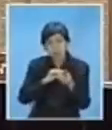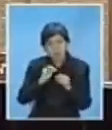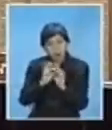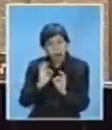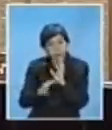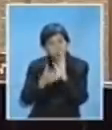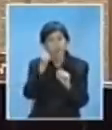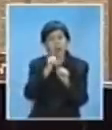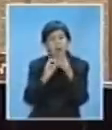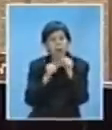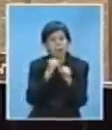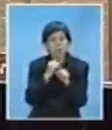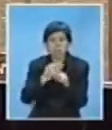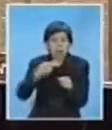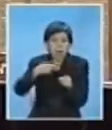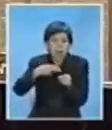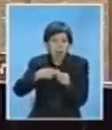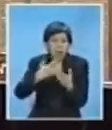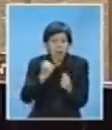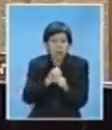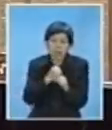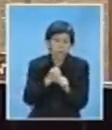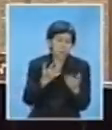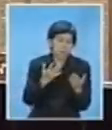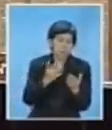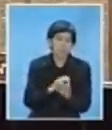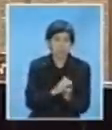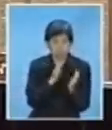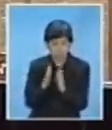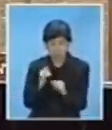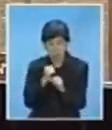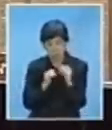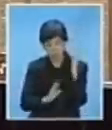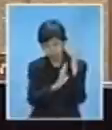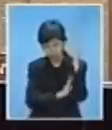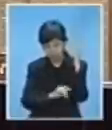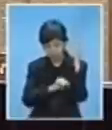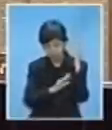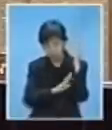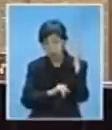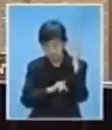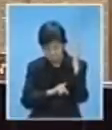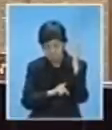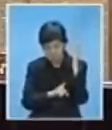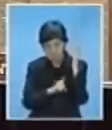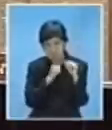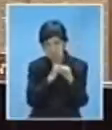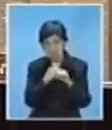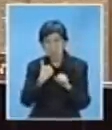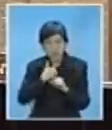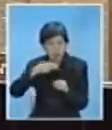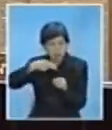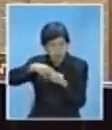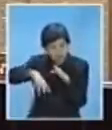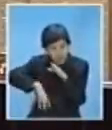าอย่างเดียวเป็นแก๊สที่ไม่มีปฏิกิริยาเคมีประกอบอยู่นะครับแต่พื้นที่ในอ่าวไทยเนี่ยเราสามารถที่จะเอาแก๊สขึ้นมา